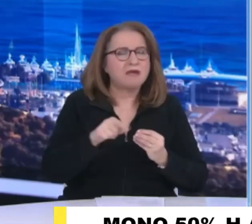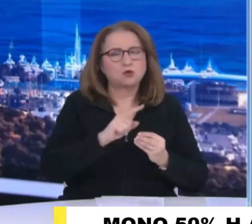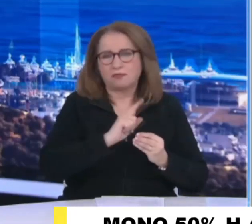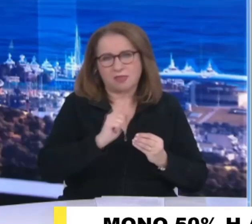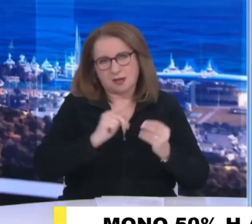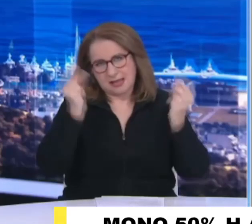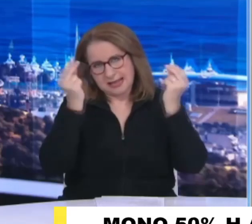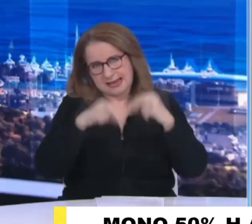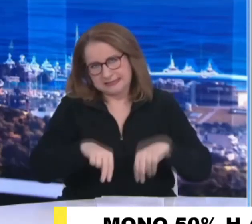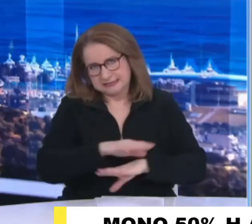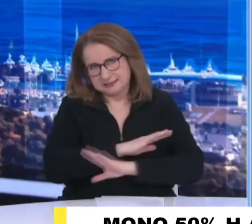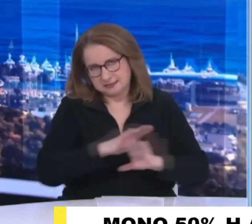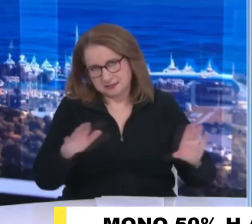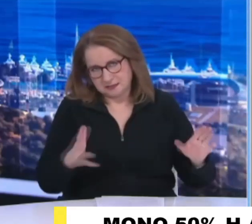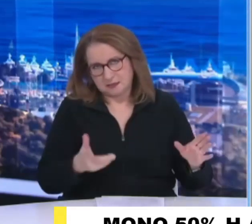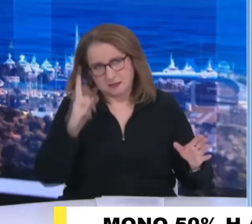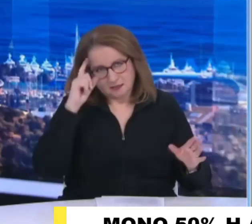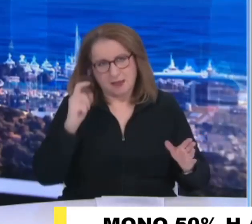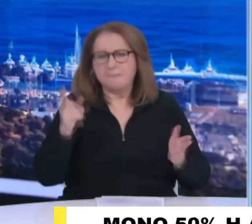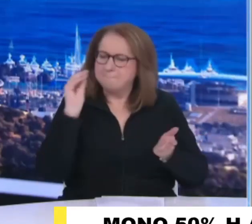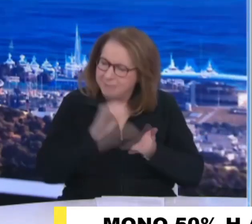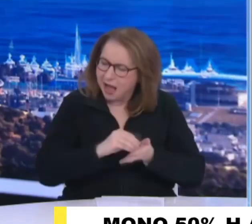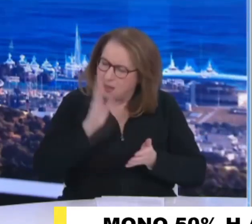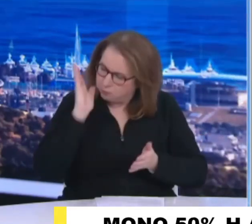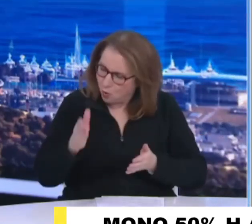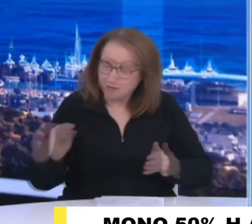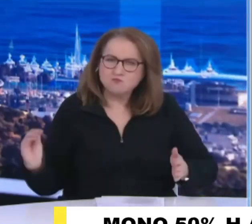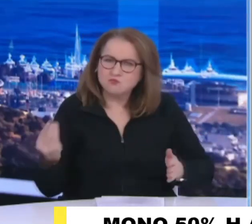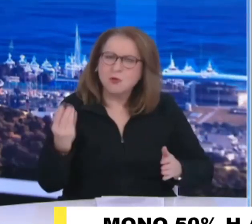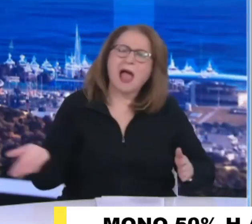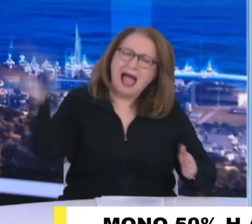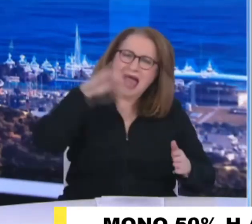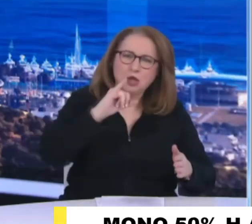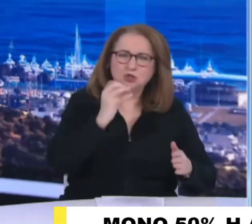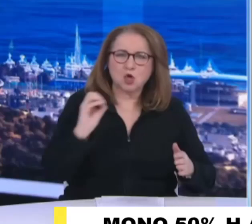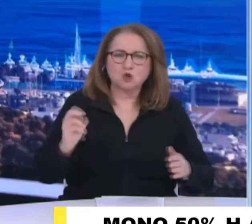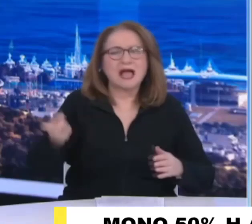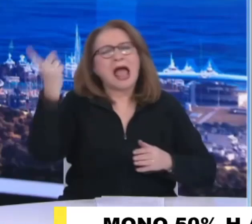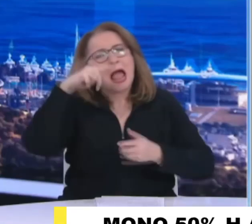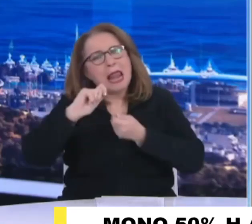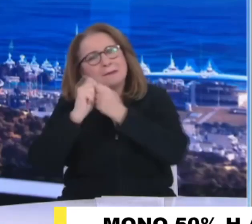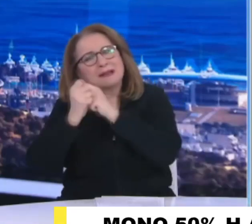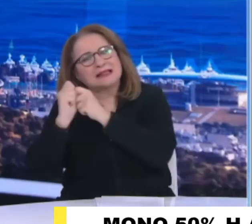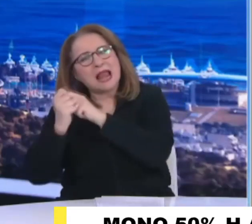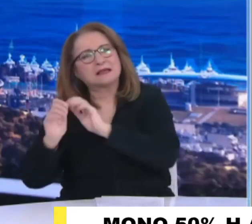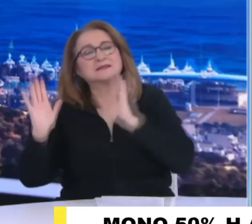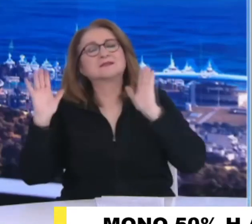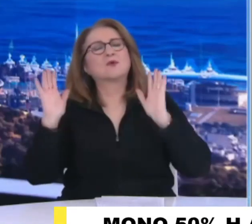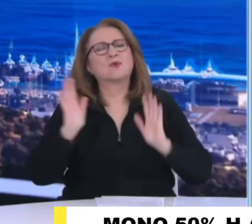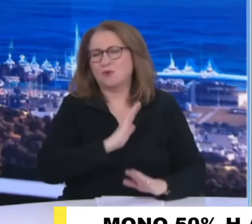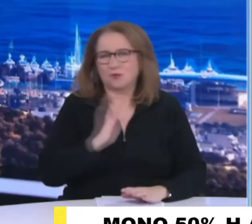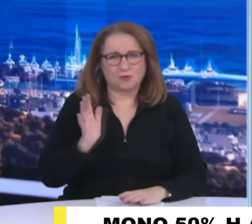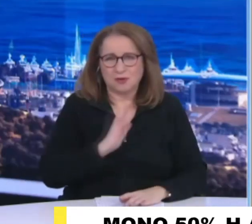ενημέρωση είπε μεταξύ άλλων πως η αποτελεσματικότητα της τρίτης δόσης όσον αφορά τις λοιμώξεις είναι της τάξης